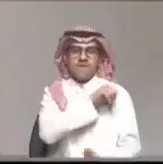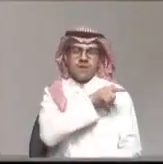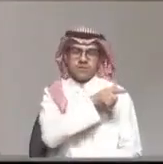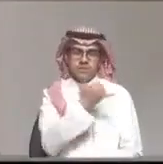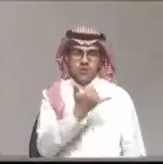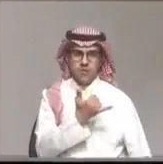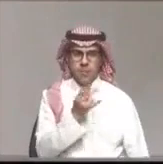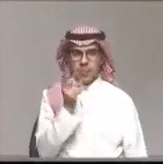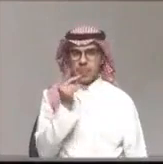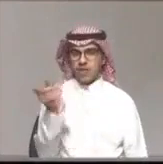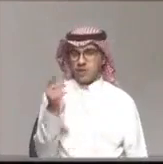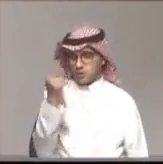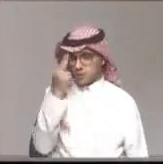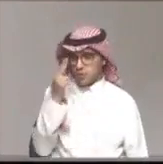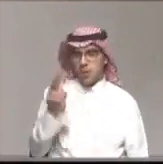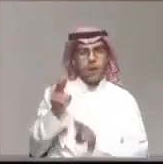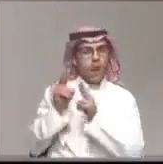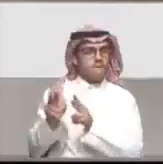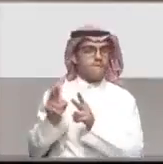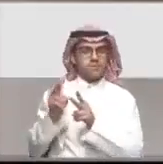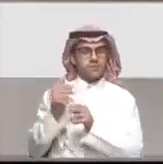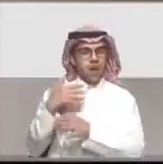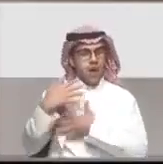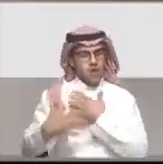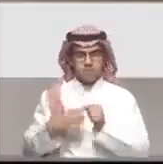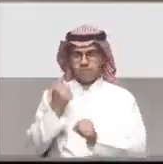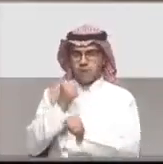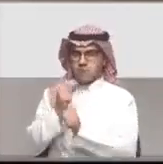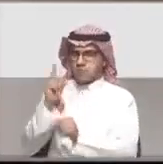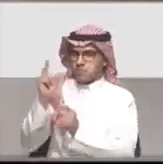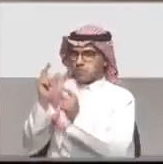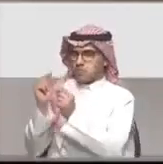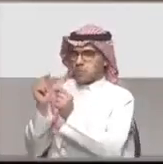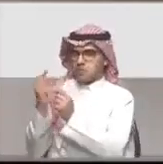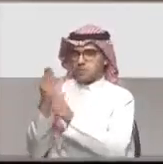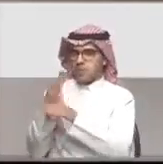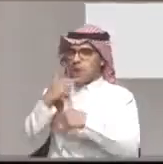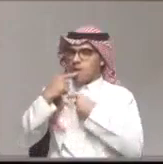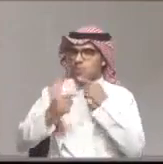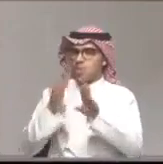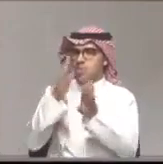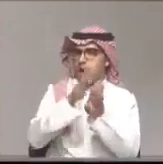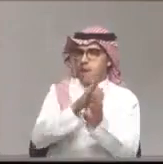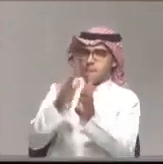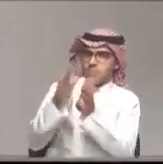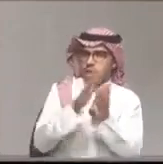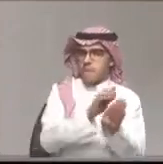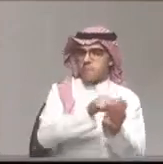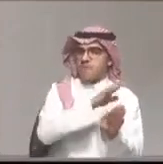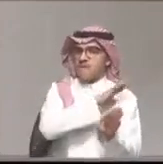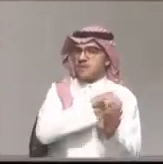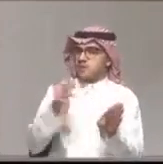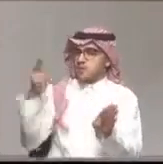هذا الموقف هو استمرار الموقف السعودية الدعم للشعب الفلسطيني ولنضاله، وهو دعم وهو موقف معهود عن